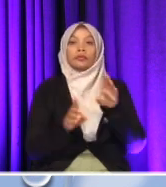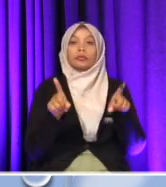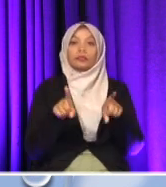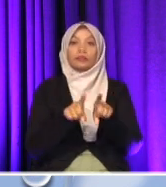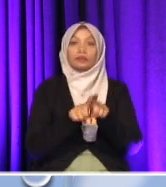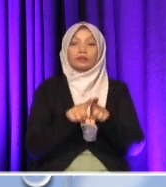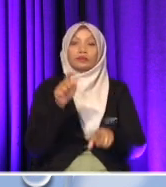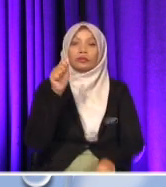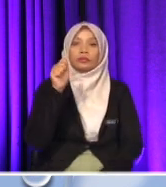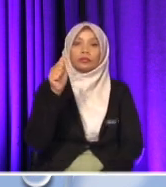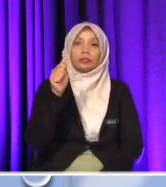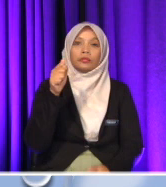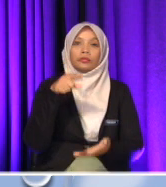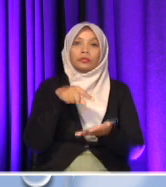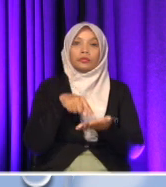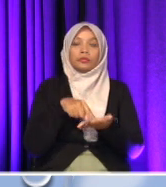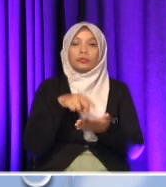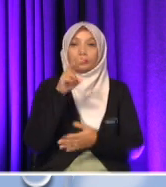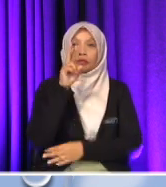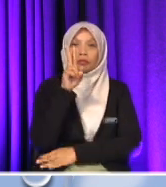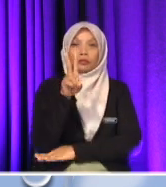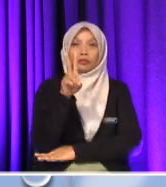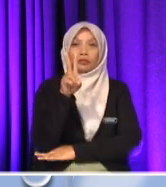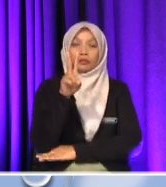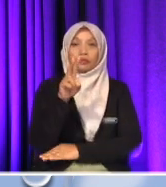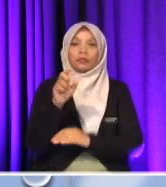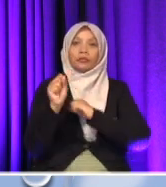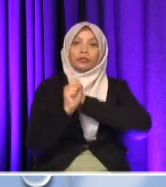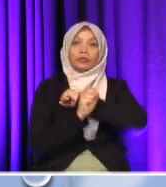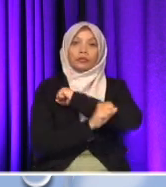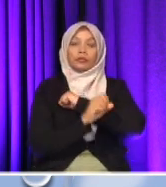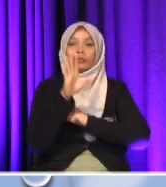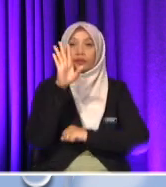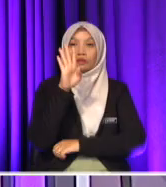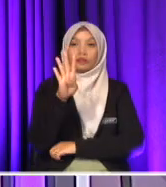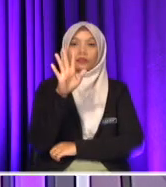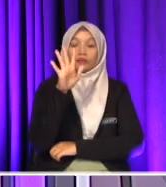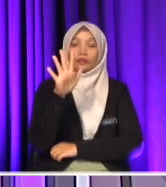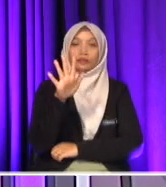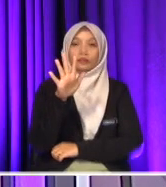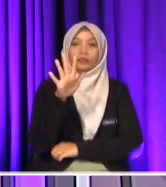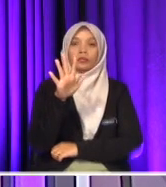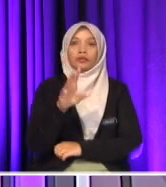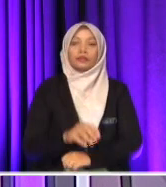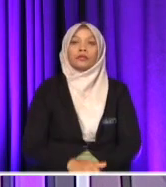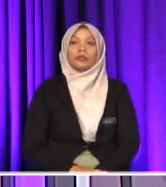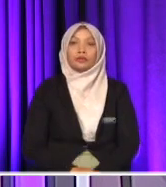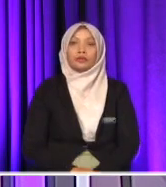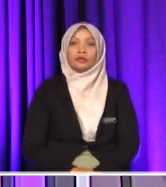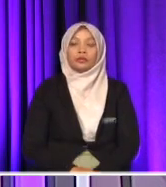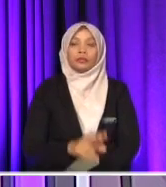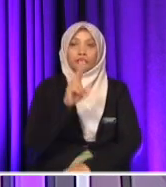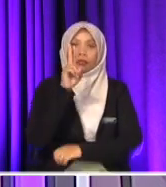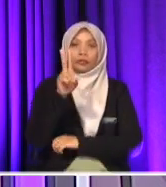A. Okey, untuk A di sini maksudnya 2. Okey, sudut adalah 45. Bermaksud sini daripada sini sudut ni 45. Ini